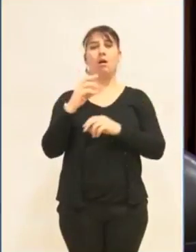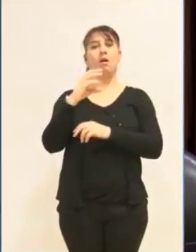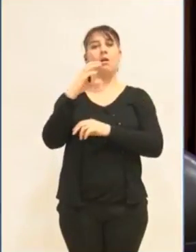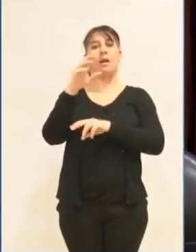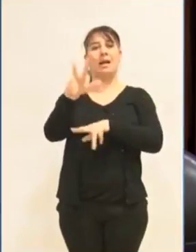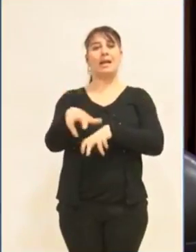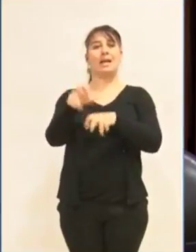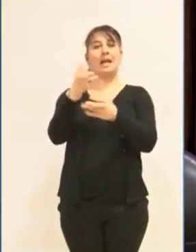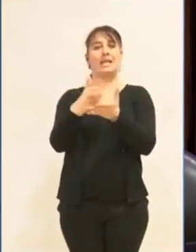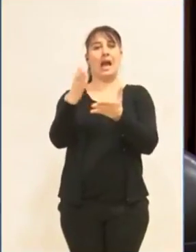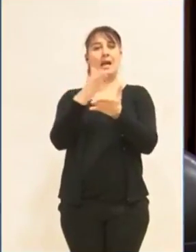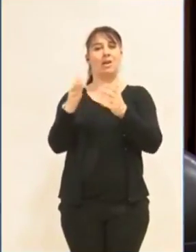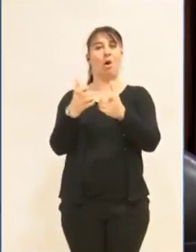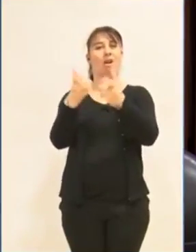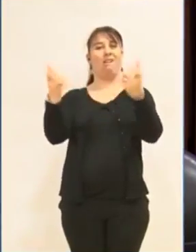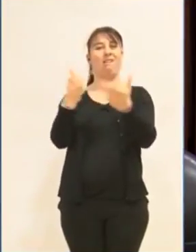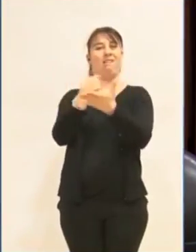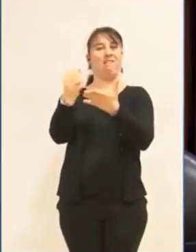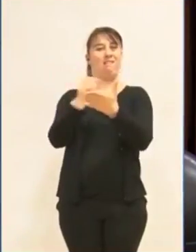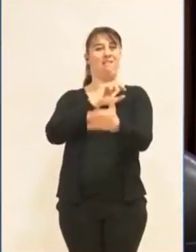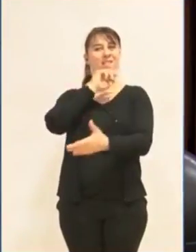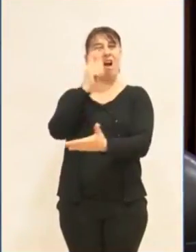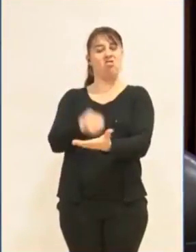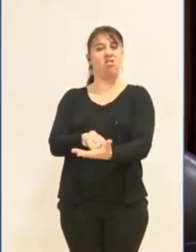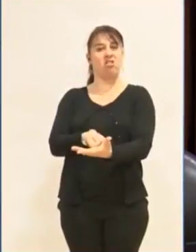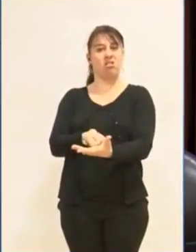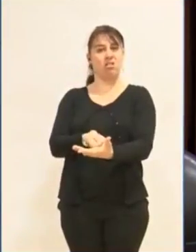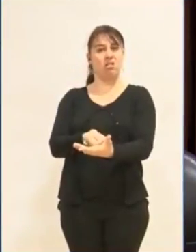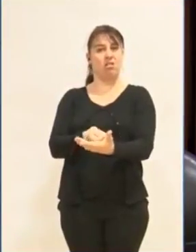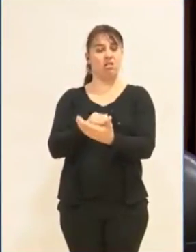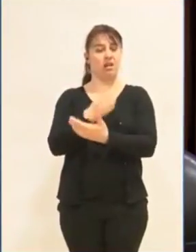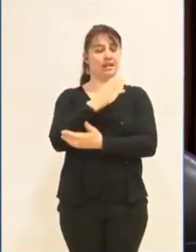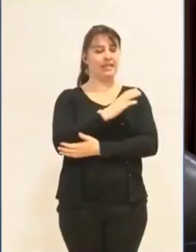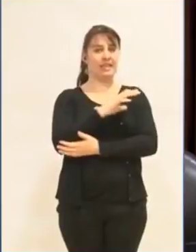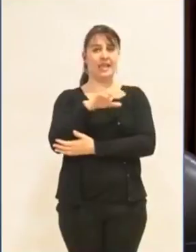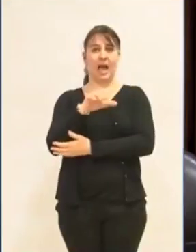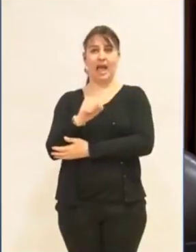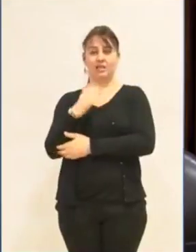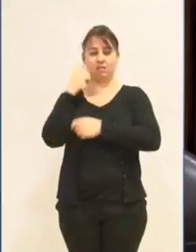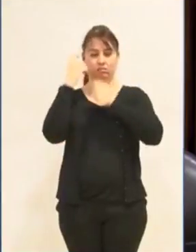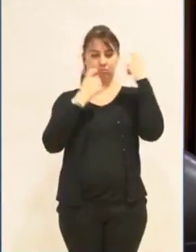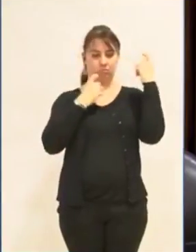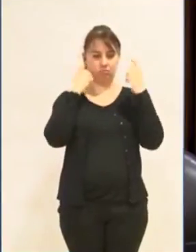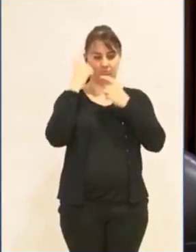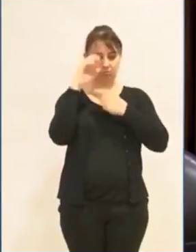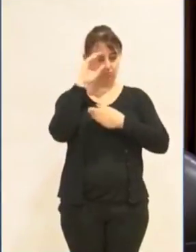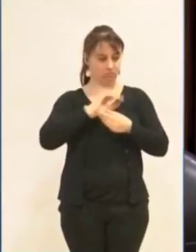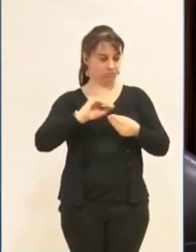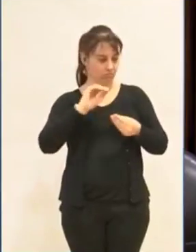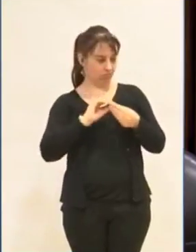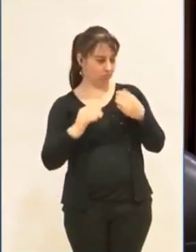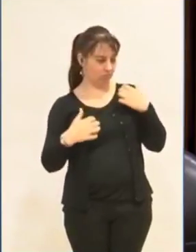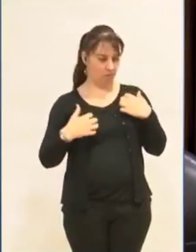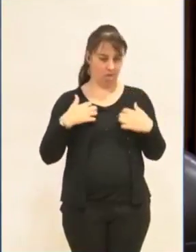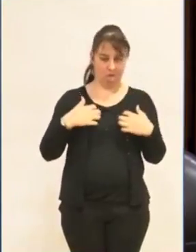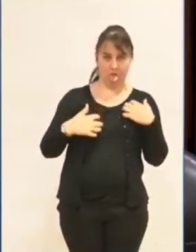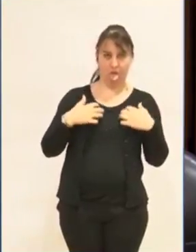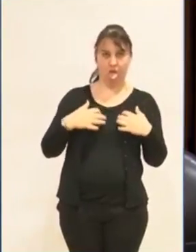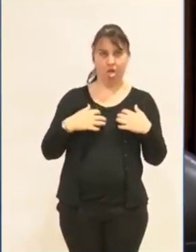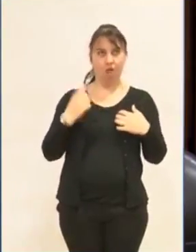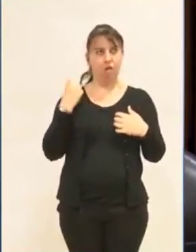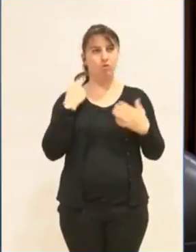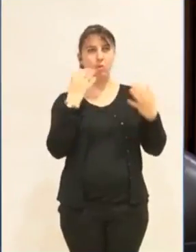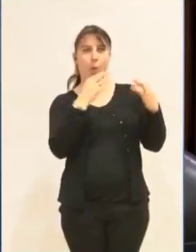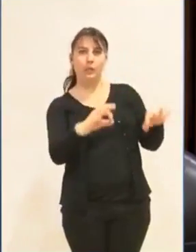agricole. La question du positionnement du CCAS se pose. La question donc du devenir du 10-20